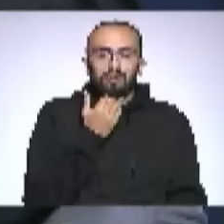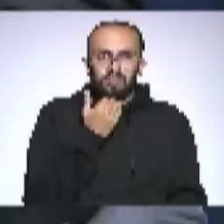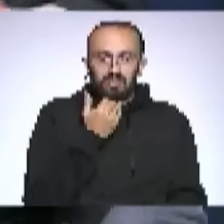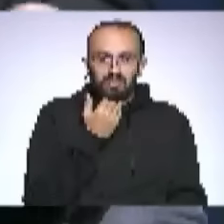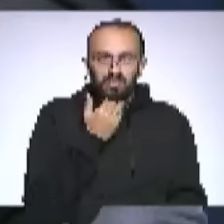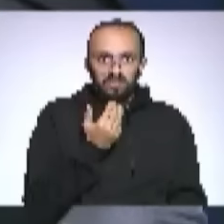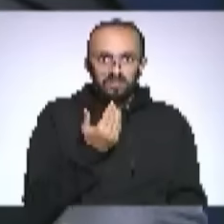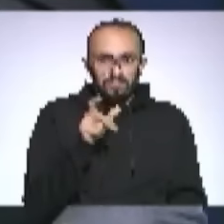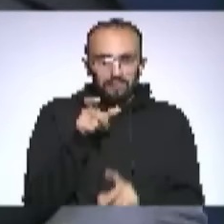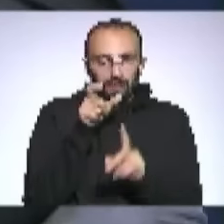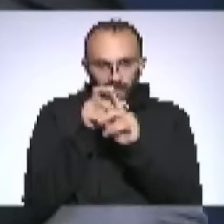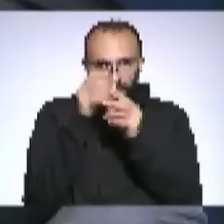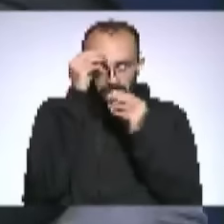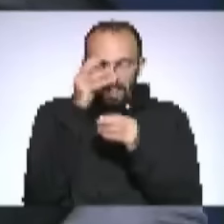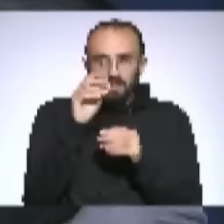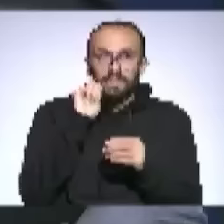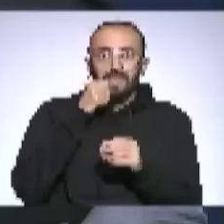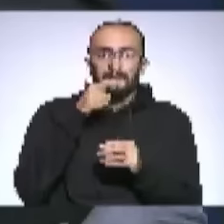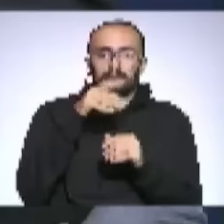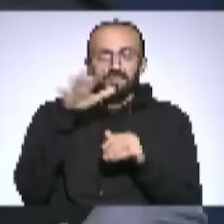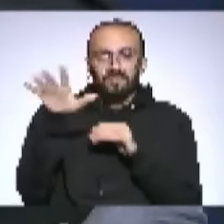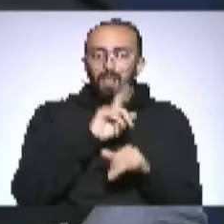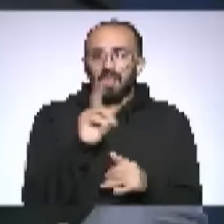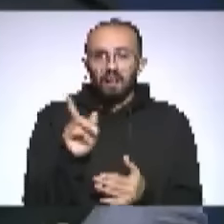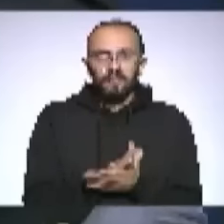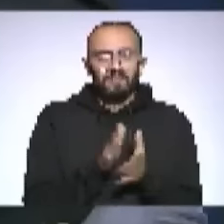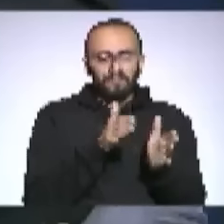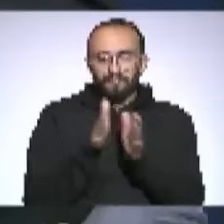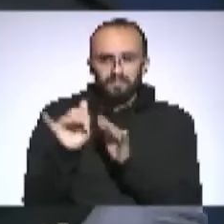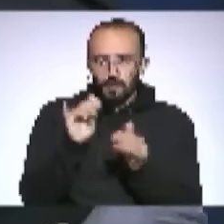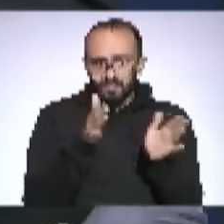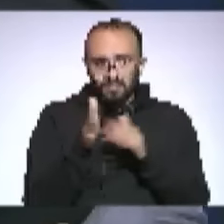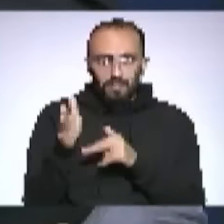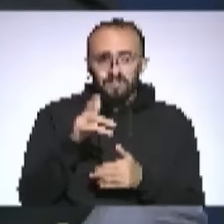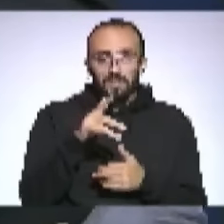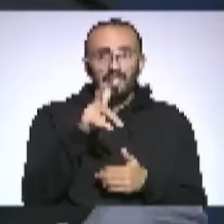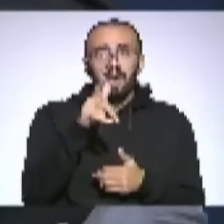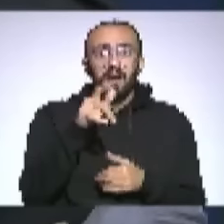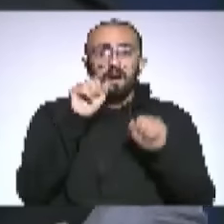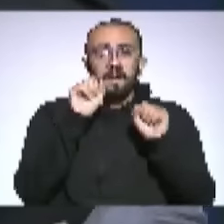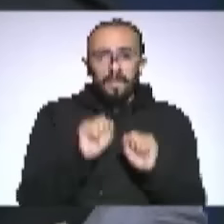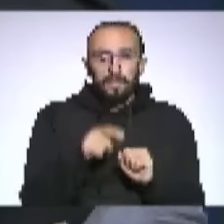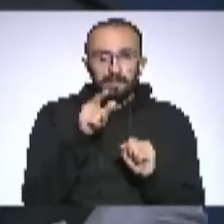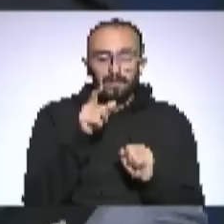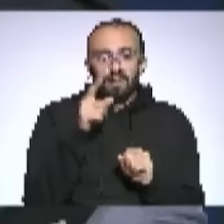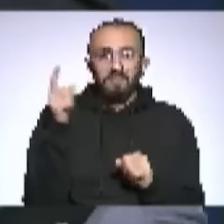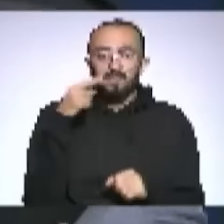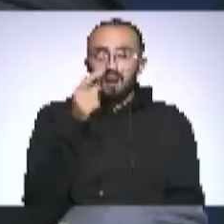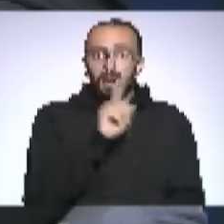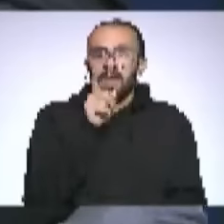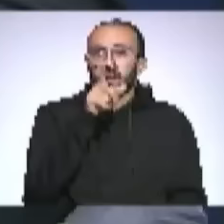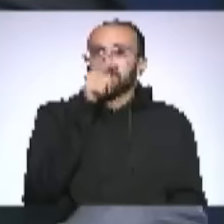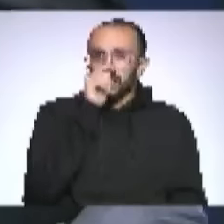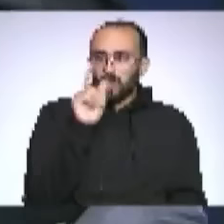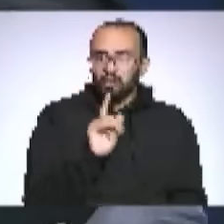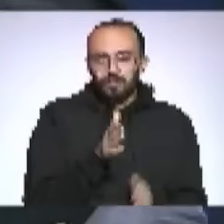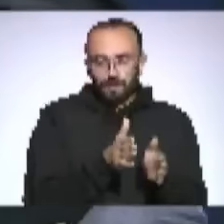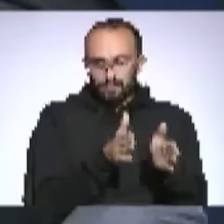ان دي اسرار كنسيه وما يقدرش يتكلم فيها فالاوضه المجلس يا ابني ما تلمهم ان اقولوا لك لا عليه نمره